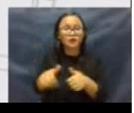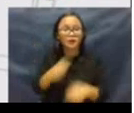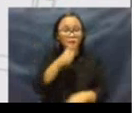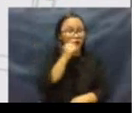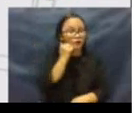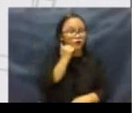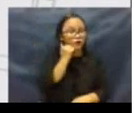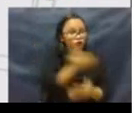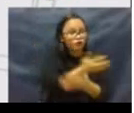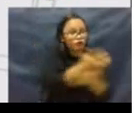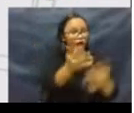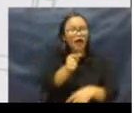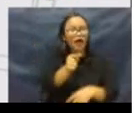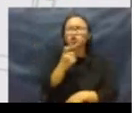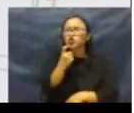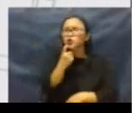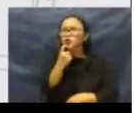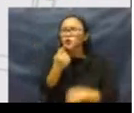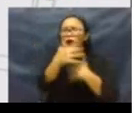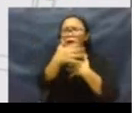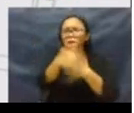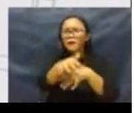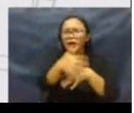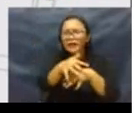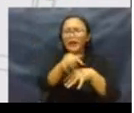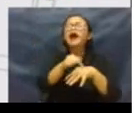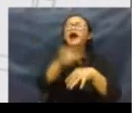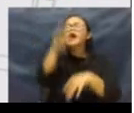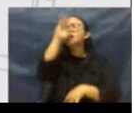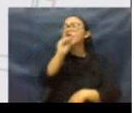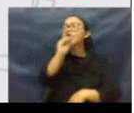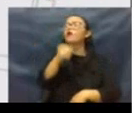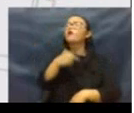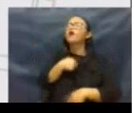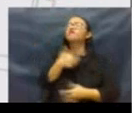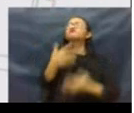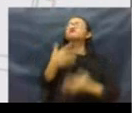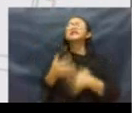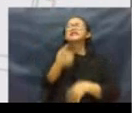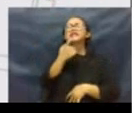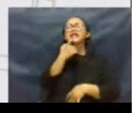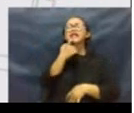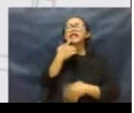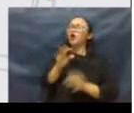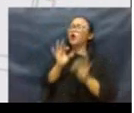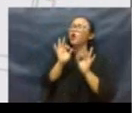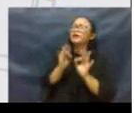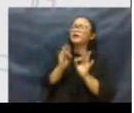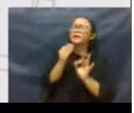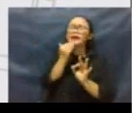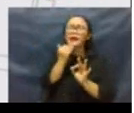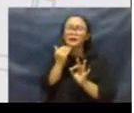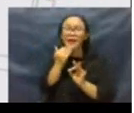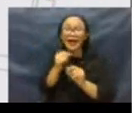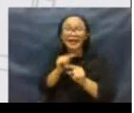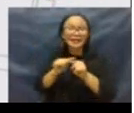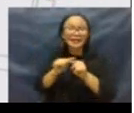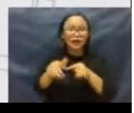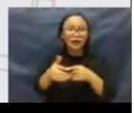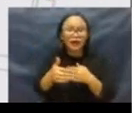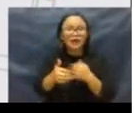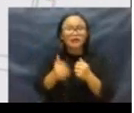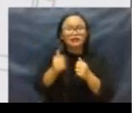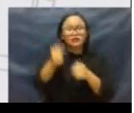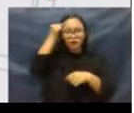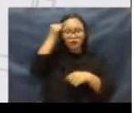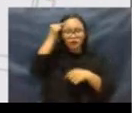mempraktikkan, Bapak dan Ibu bisa menghayati bahwa walaupun praktiknya sederhana, sebetulnya itu proses yang terjadi di dalam otak itu